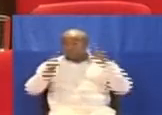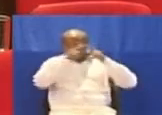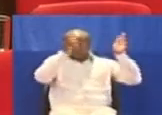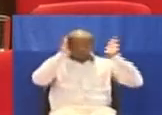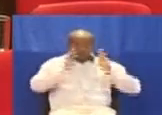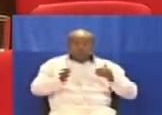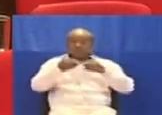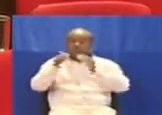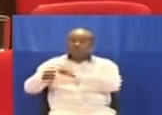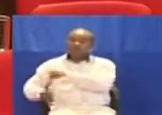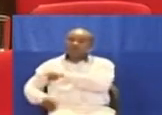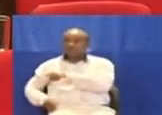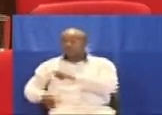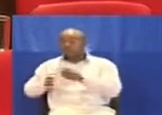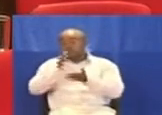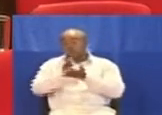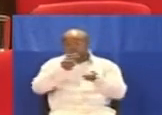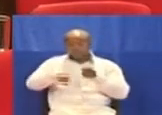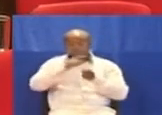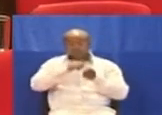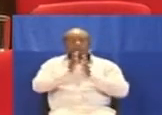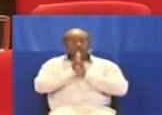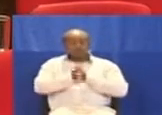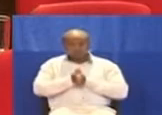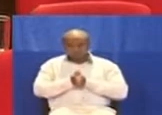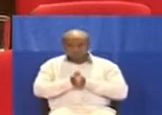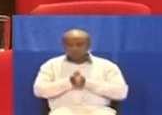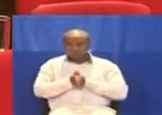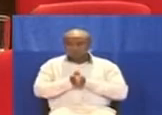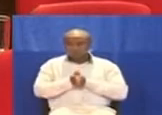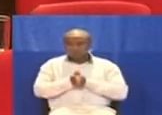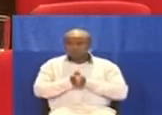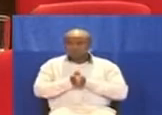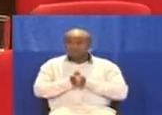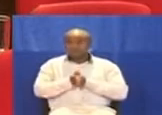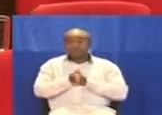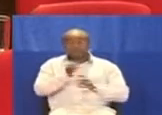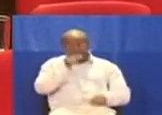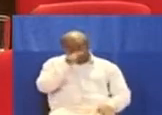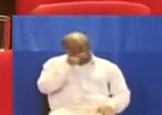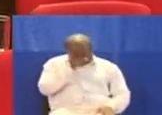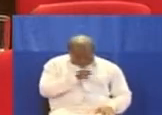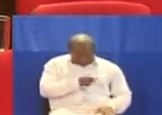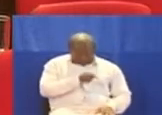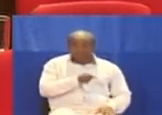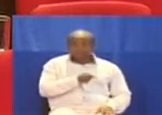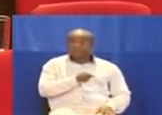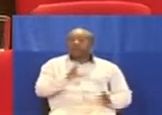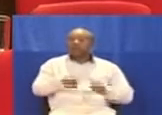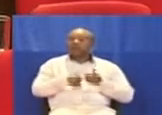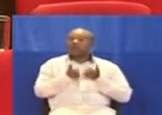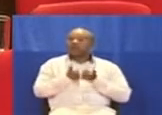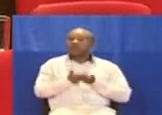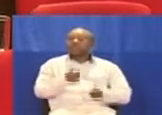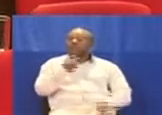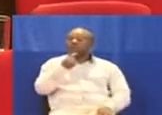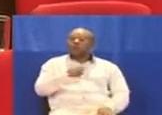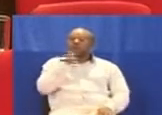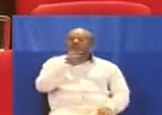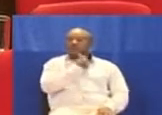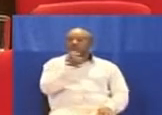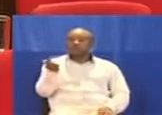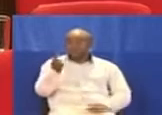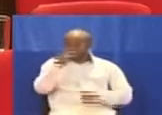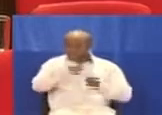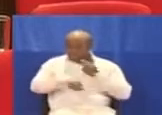vikuu. Tunakushukuru kwamba haukufungua kwa maneno au kwa kauli wala kwa maelekezo, lakini ulipoongea tu